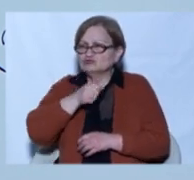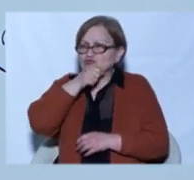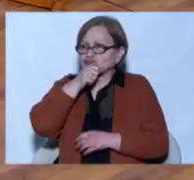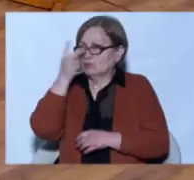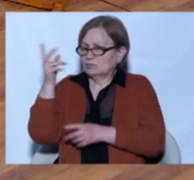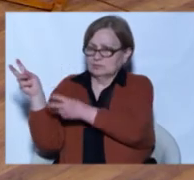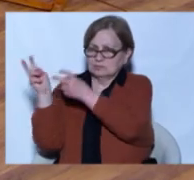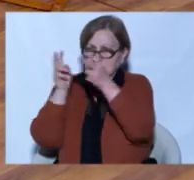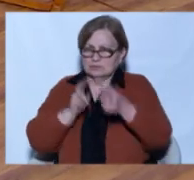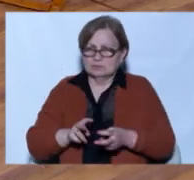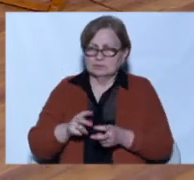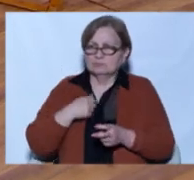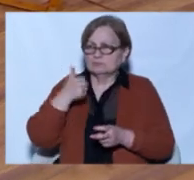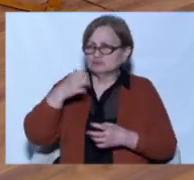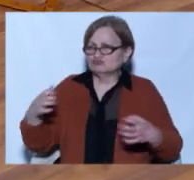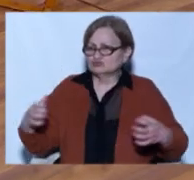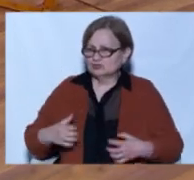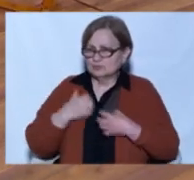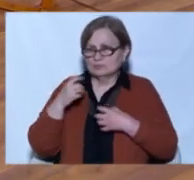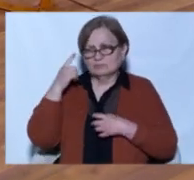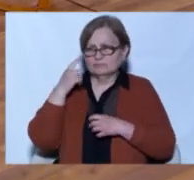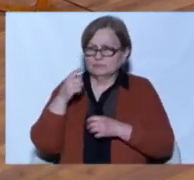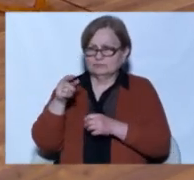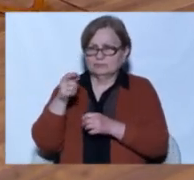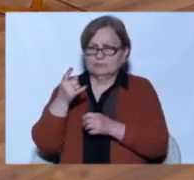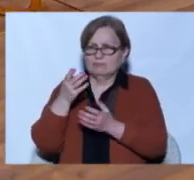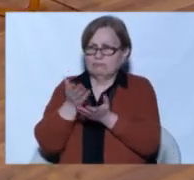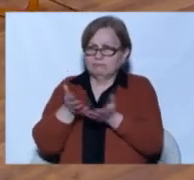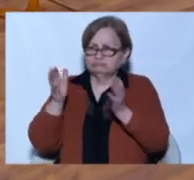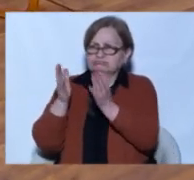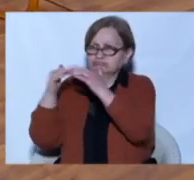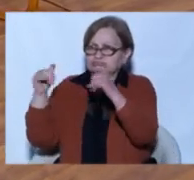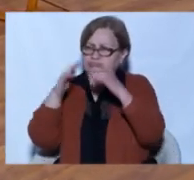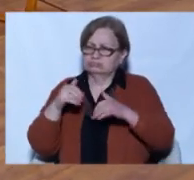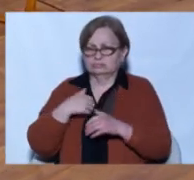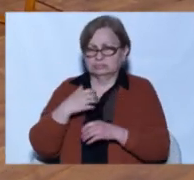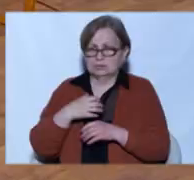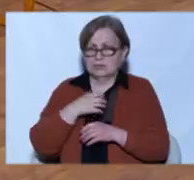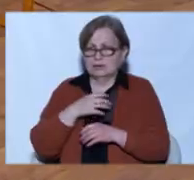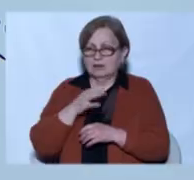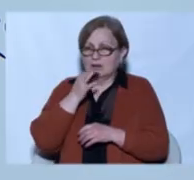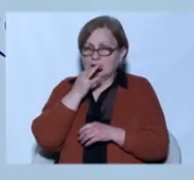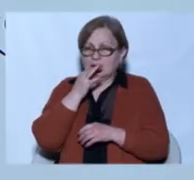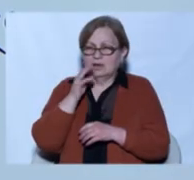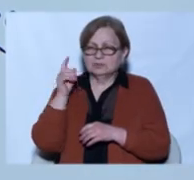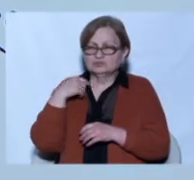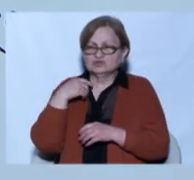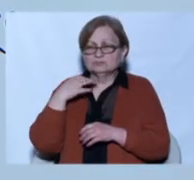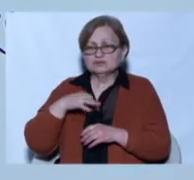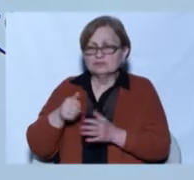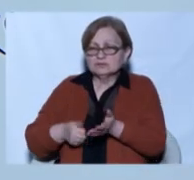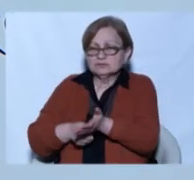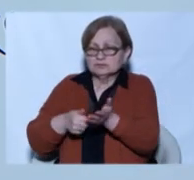მოიყვანა. თავდაპირველად შემეშინდა. ბიჭები ხშირად ბუდეებს გვინგრევენ. მერე ხელი დავავლე, დაავლო ჩემს